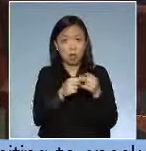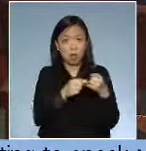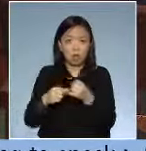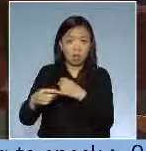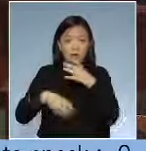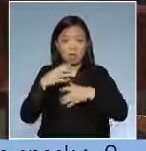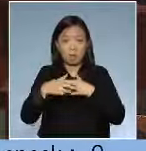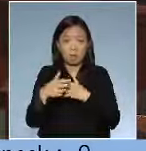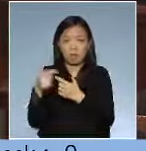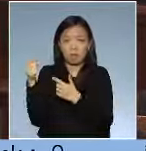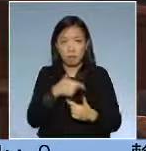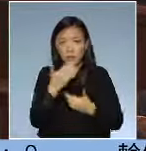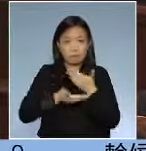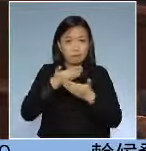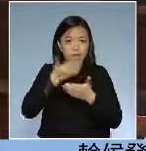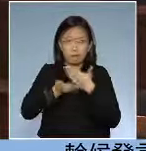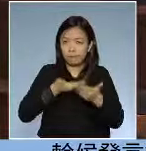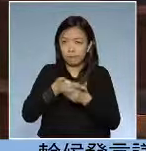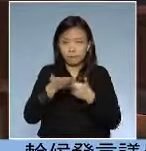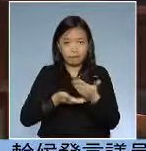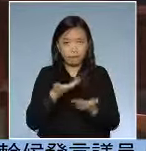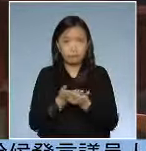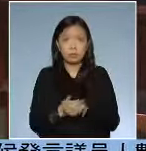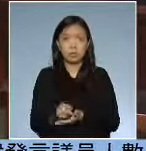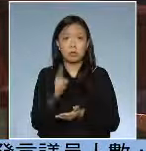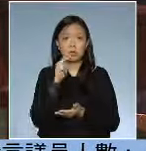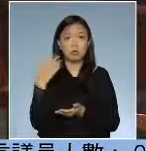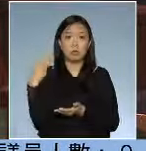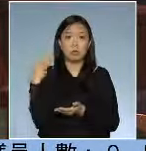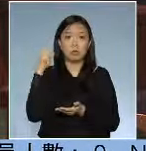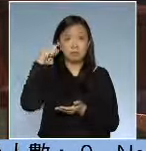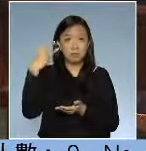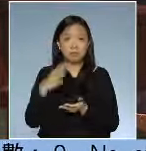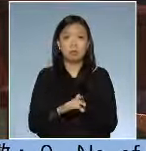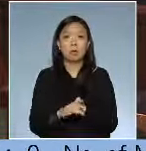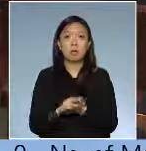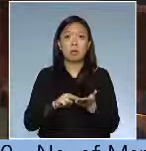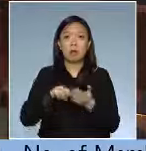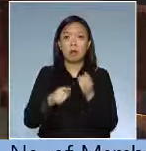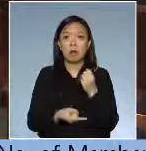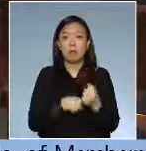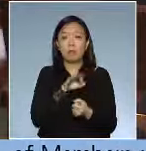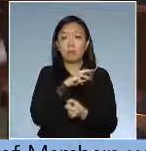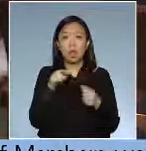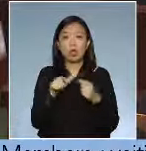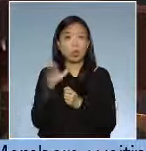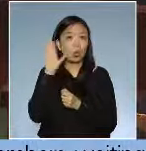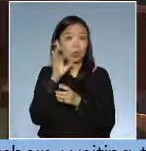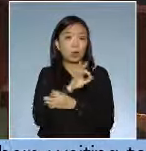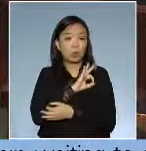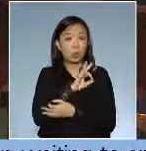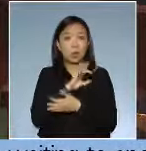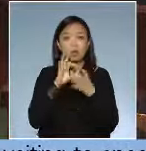會重重複複咁講嘅。早兩日我哋喺立法會有一個公聽會，係